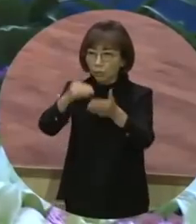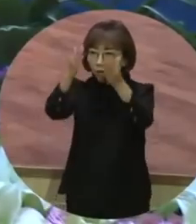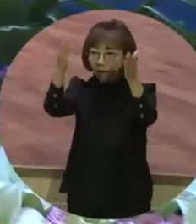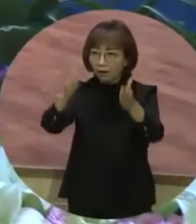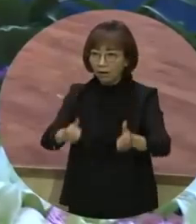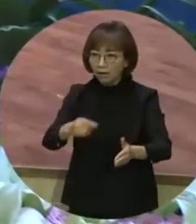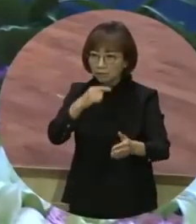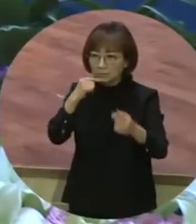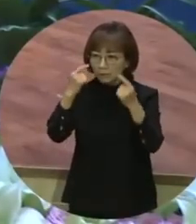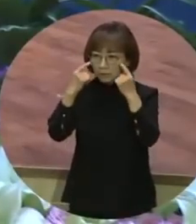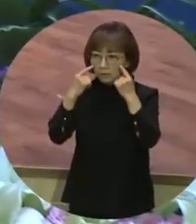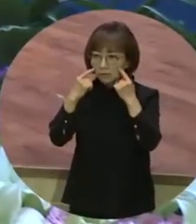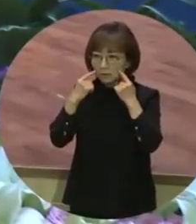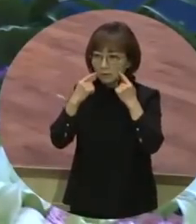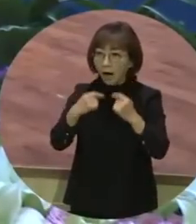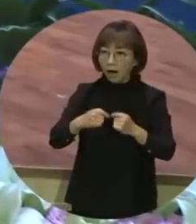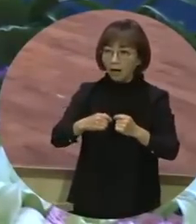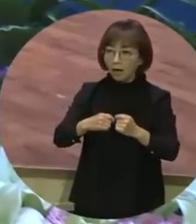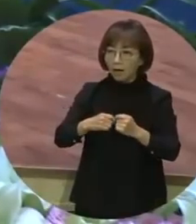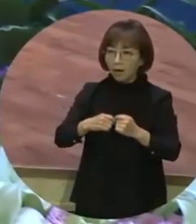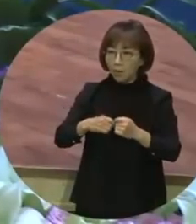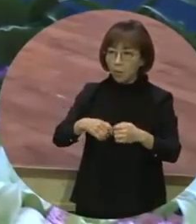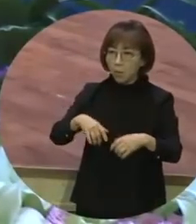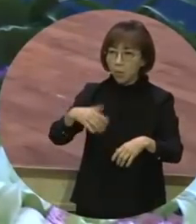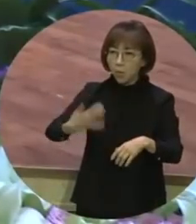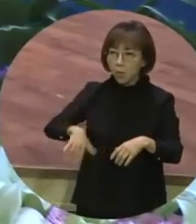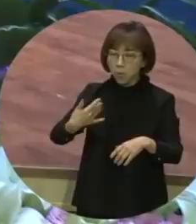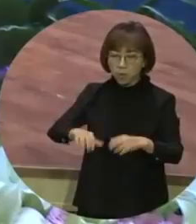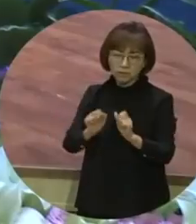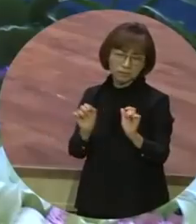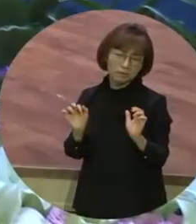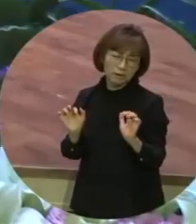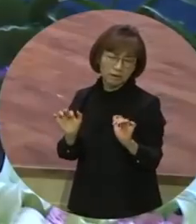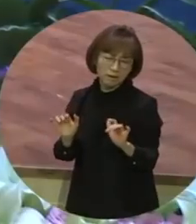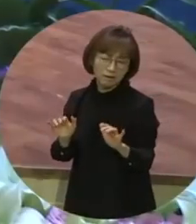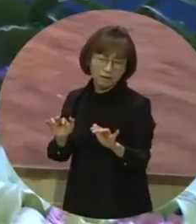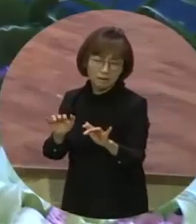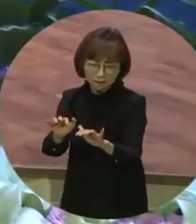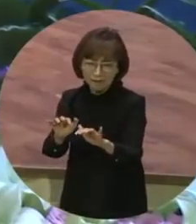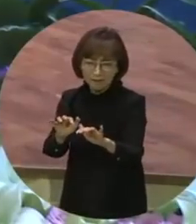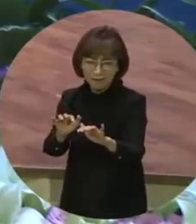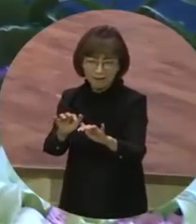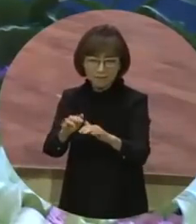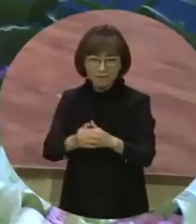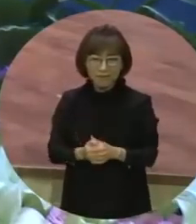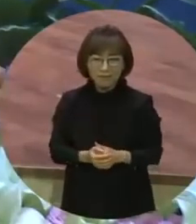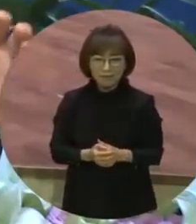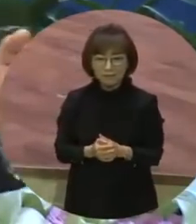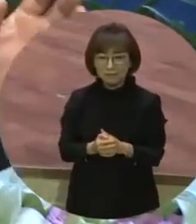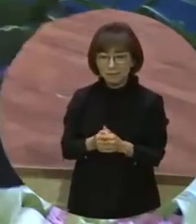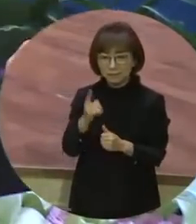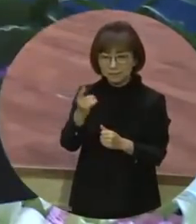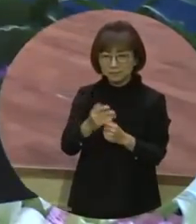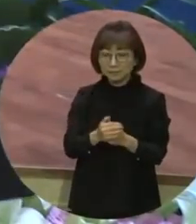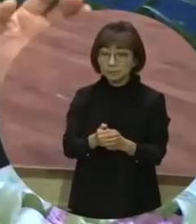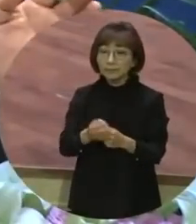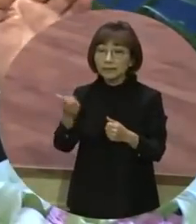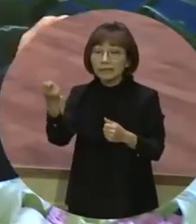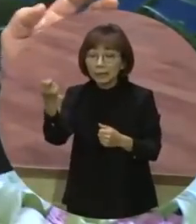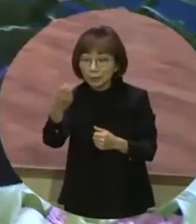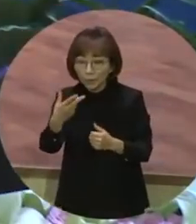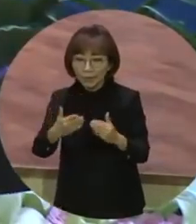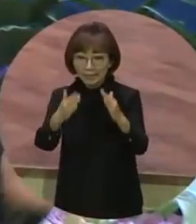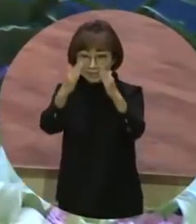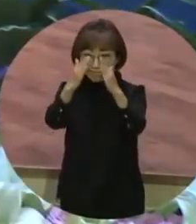숭배하고 있는 성모 마리아 눈에서 피가, 실제로 피가 나오는데. 그래서 집집마다 성모 마리아 상이 있대요.